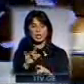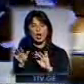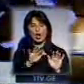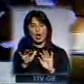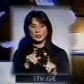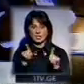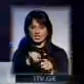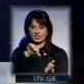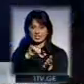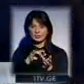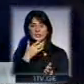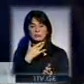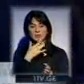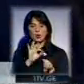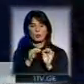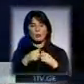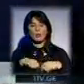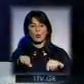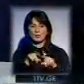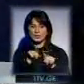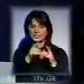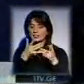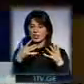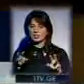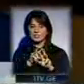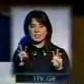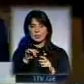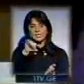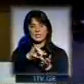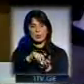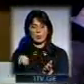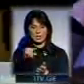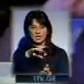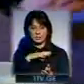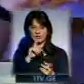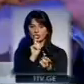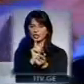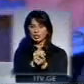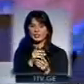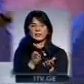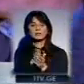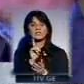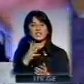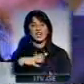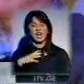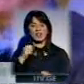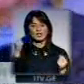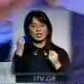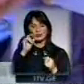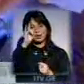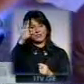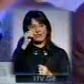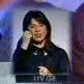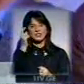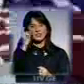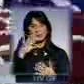ღონისძიებას, ასევე წებოდნენ მერისა და ოლიმპიური კომიტეტის, ასევე სხვადასხვა სამინისტროს წარმომადგენლები. შეხვედრა მიზნად ისახავდა ქართული სპორტის